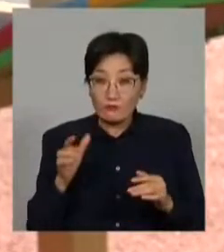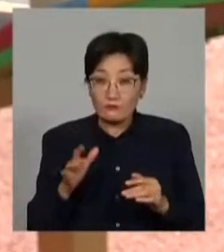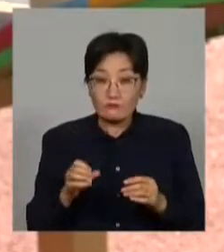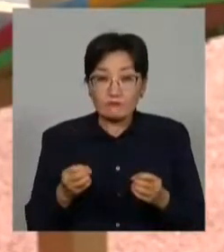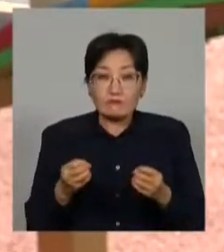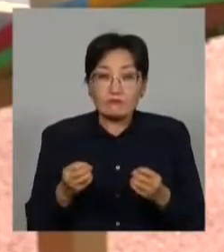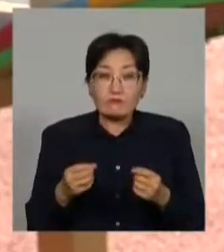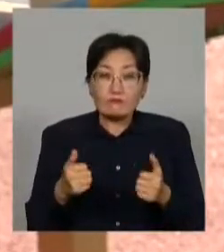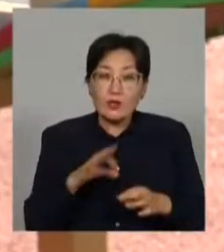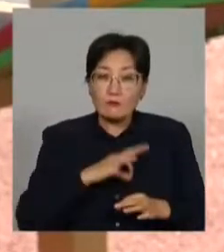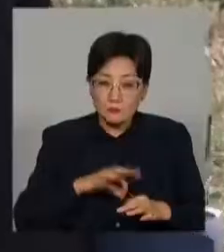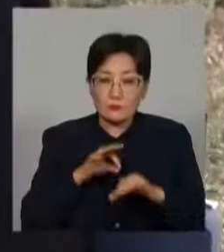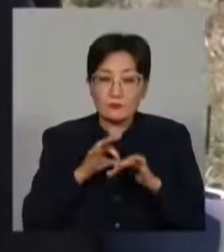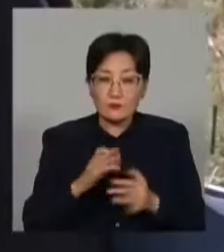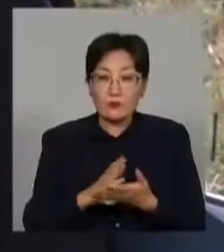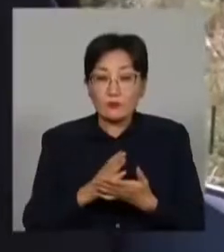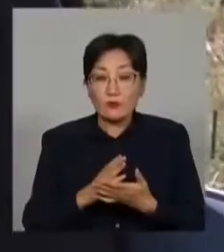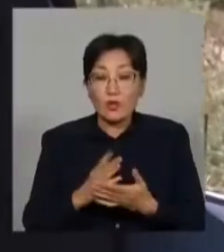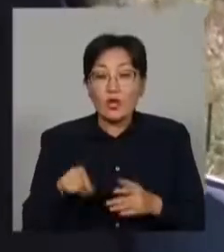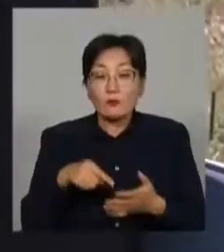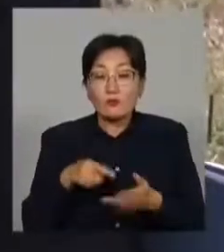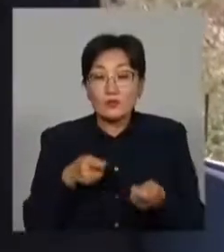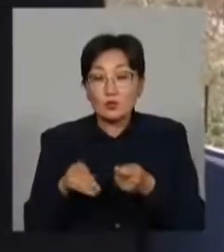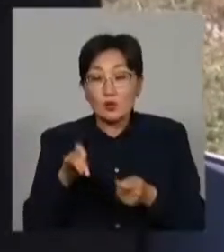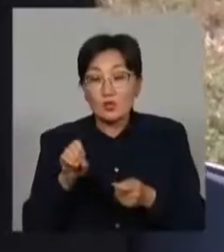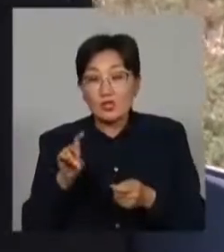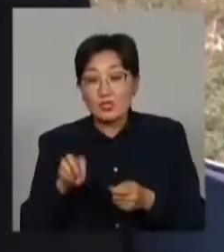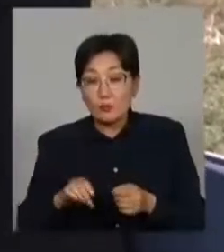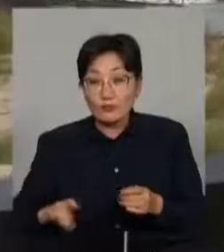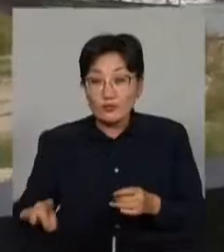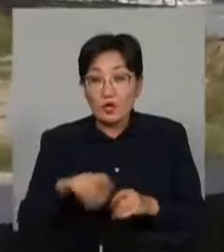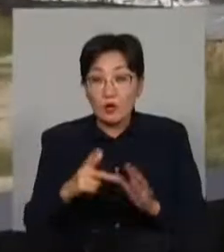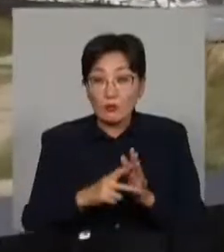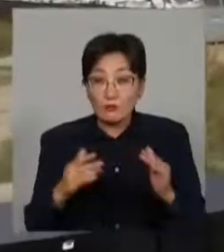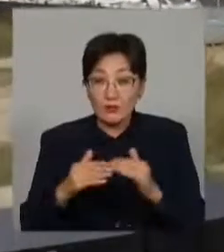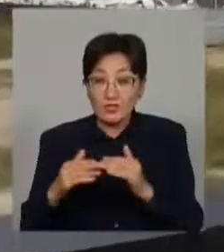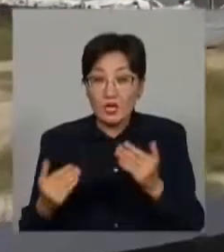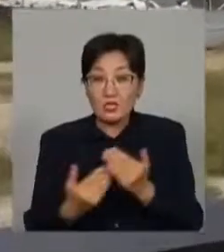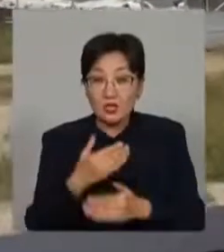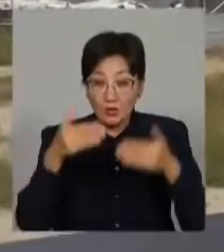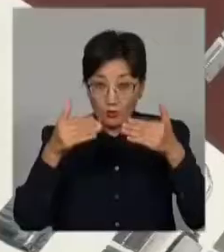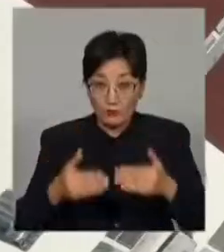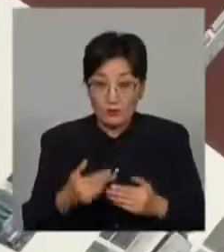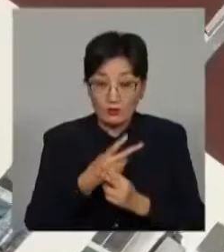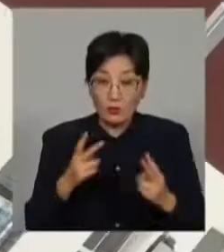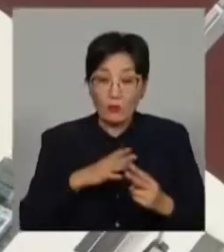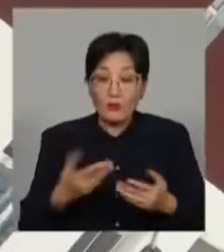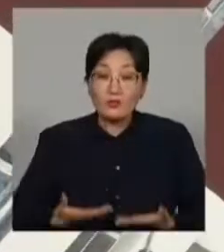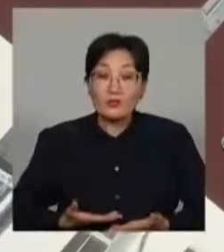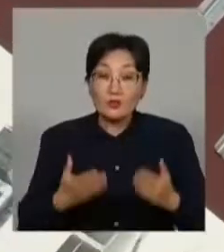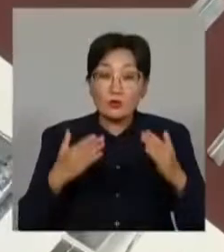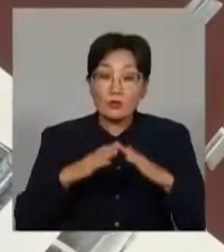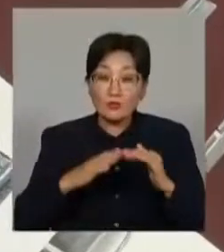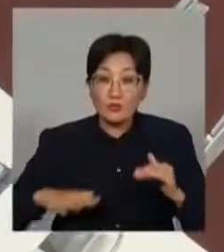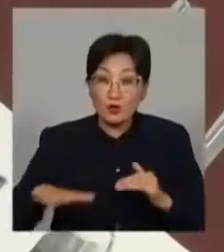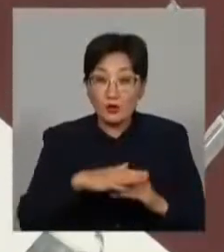өте керемет өтетін болды осы жерде. Бұдан бөлек қала әкімі Нұркен шағын ауданындағы 18 үйдің жаңартылған қасбетін қарап шықты. Тұрғын үйдің ауласы